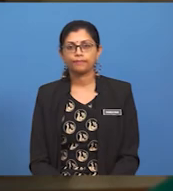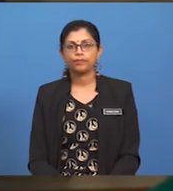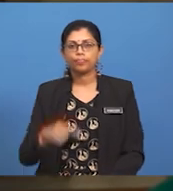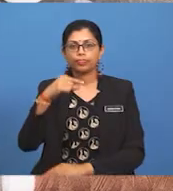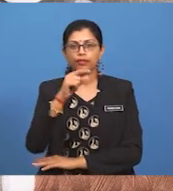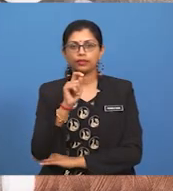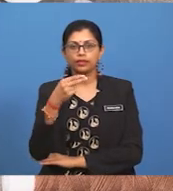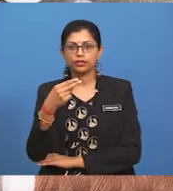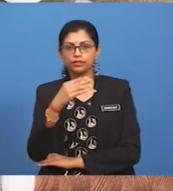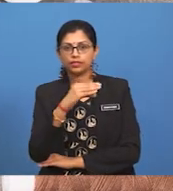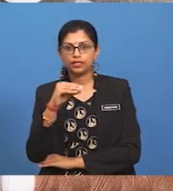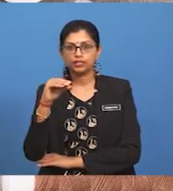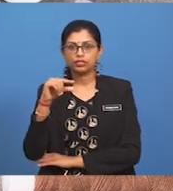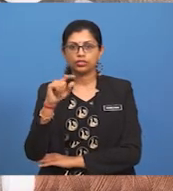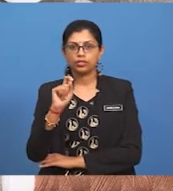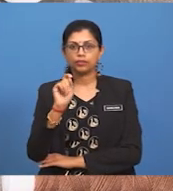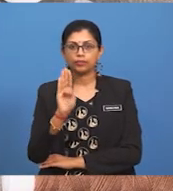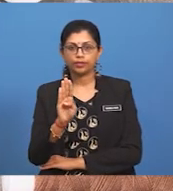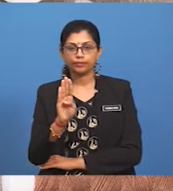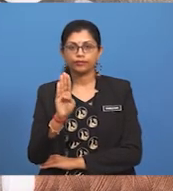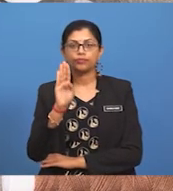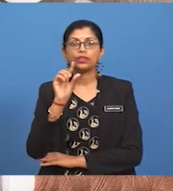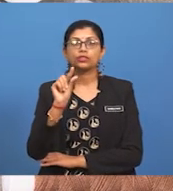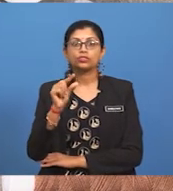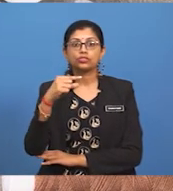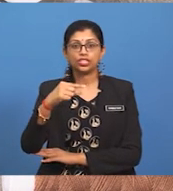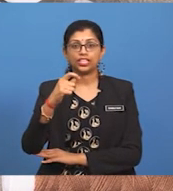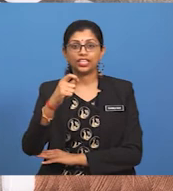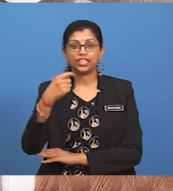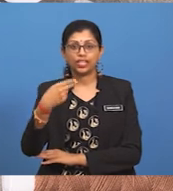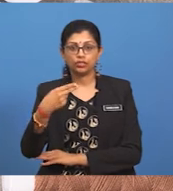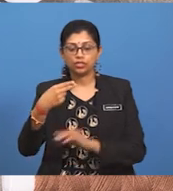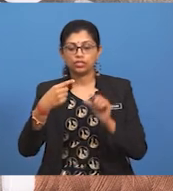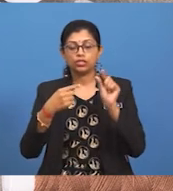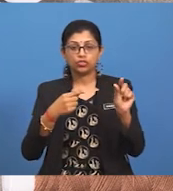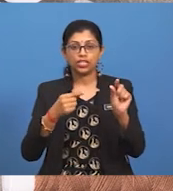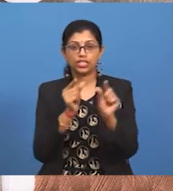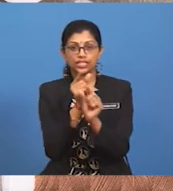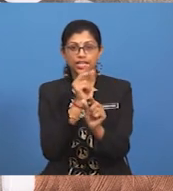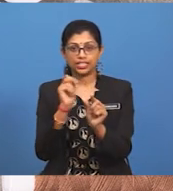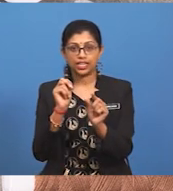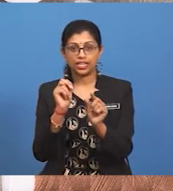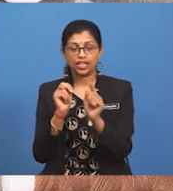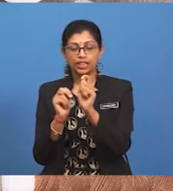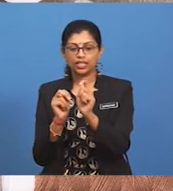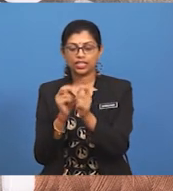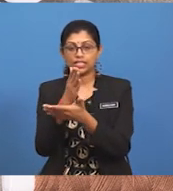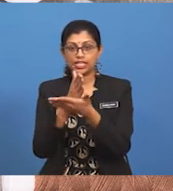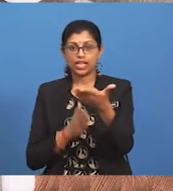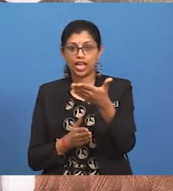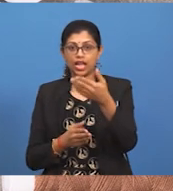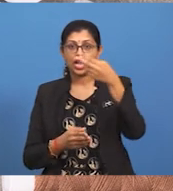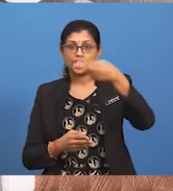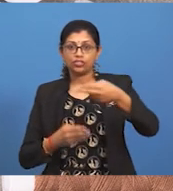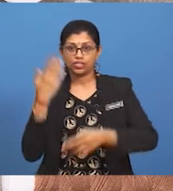GTH dan GTB. GTH merujuk kepada garisan tengah hadapan.